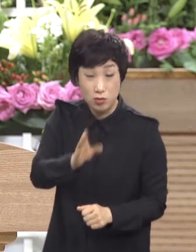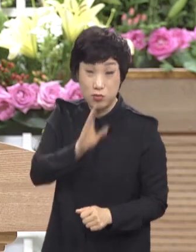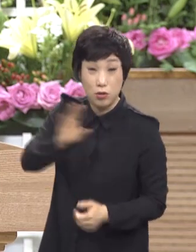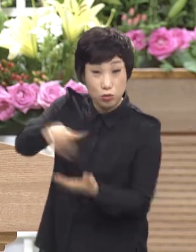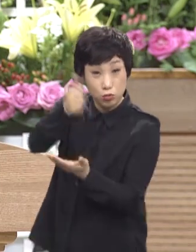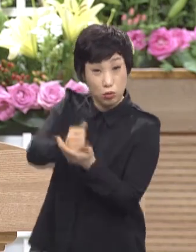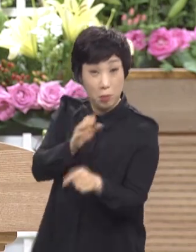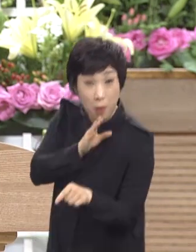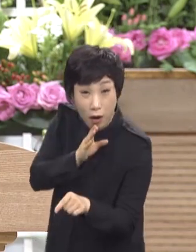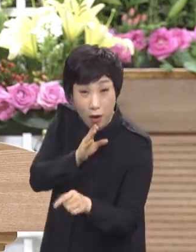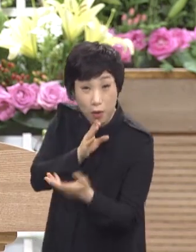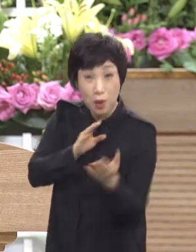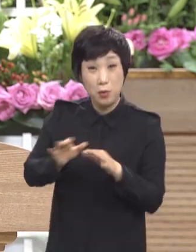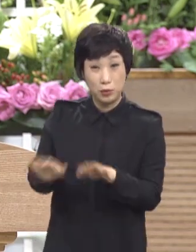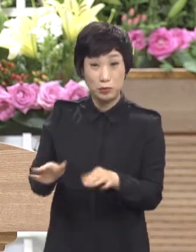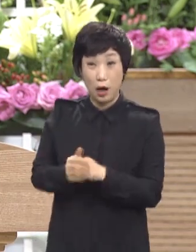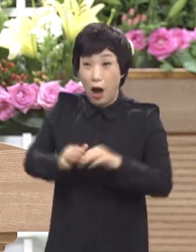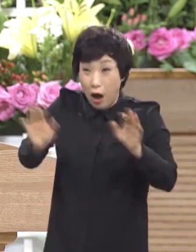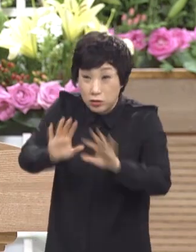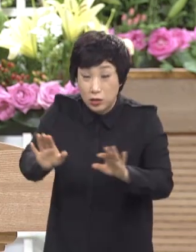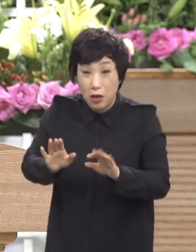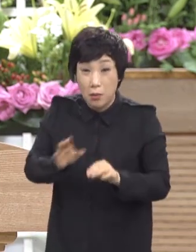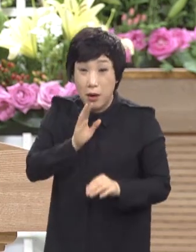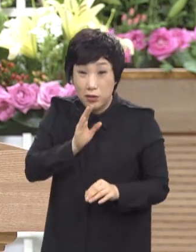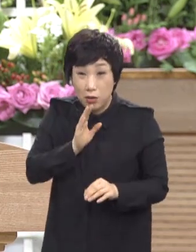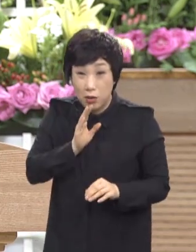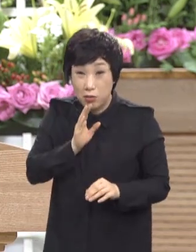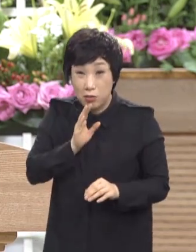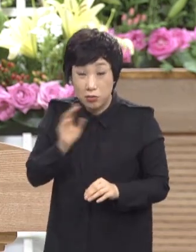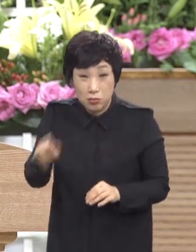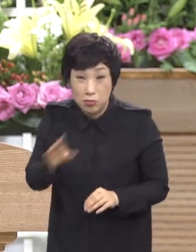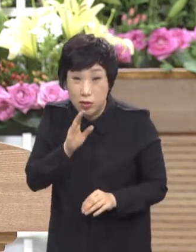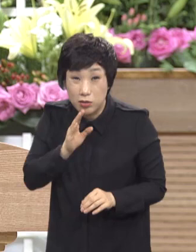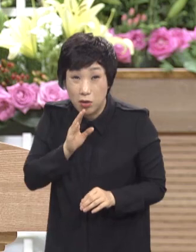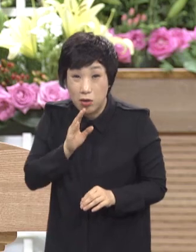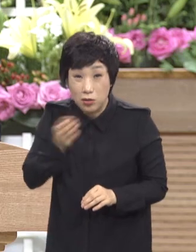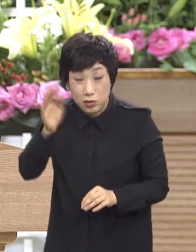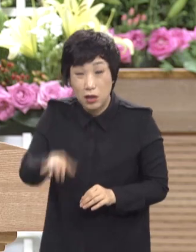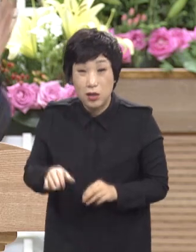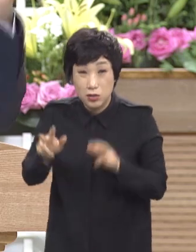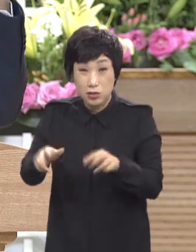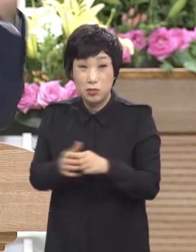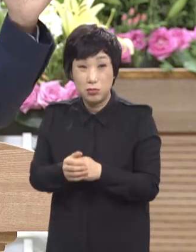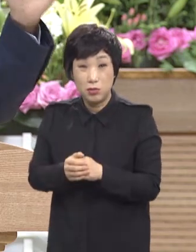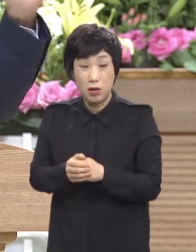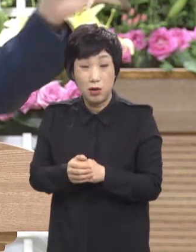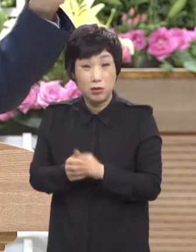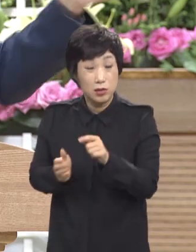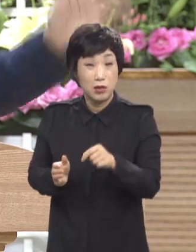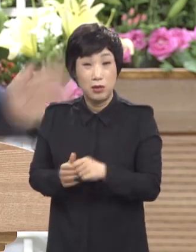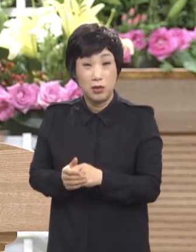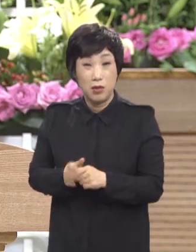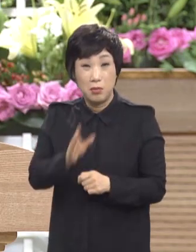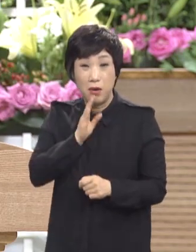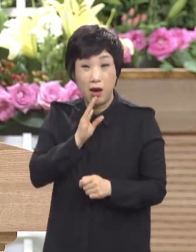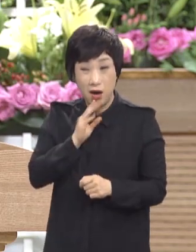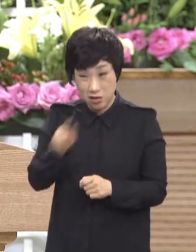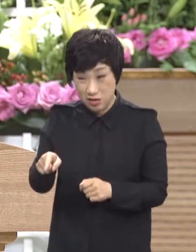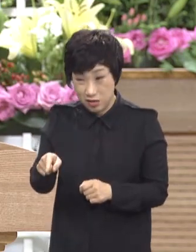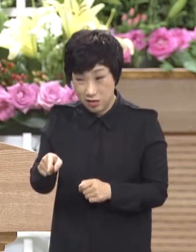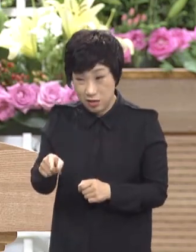그리스도가 어떻게 아닌데 기다구했다고 가짜로 지금 당할 십자가의